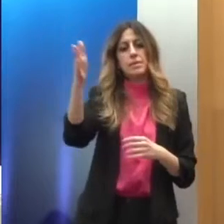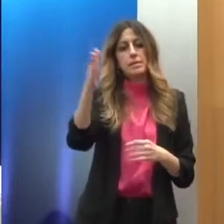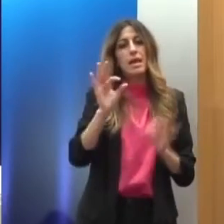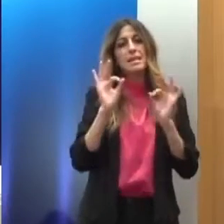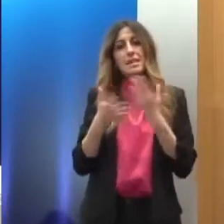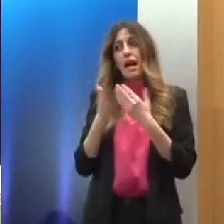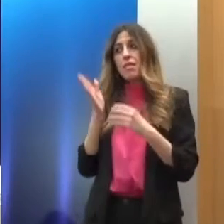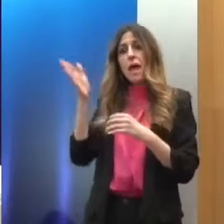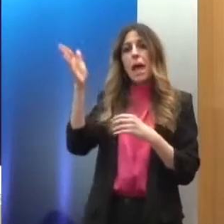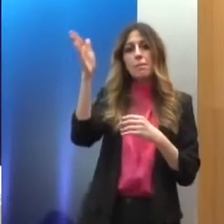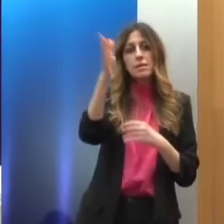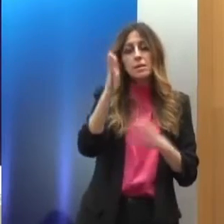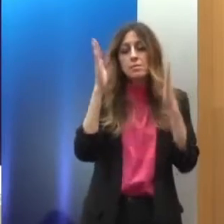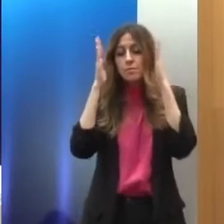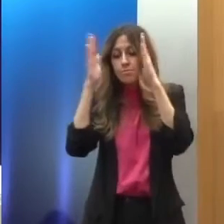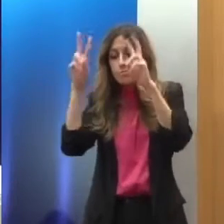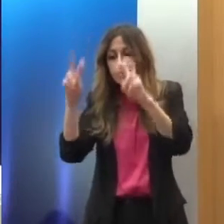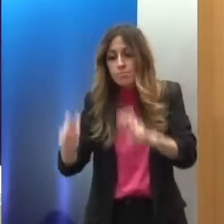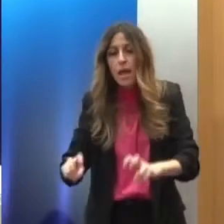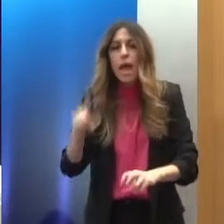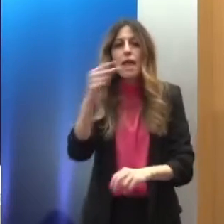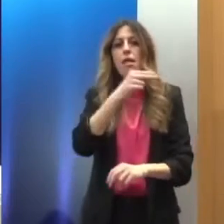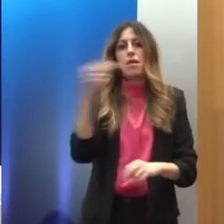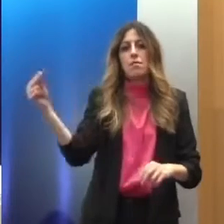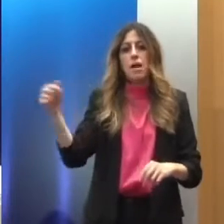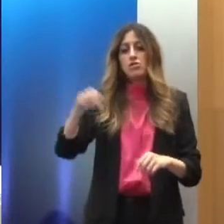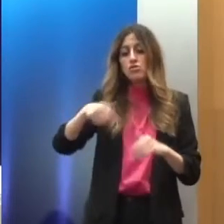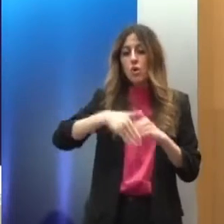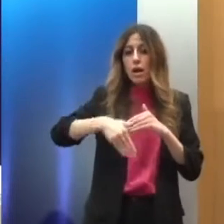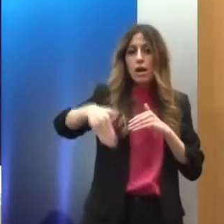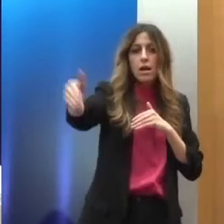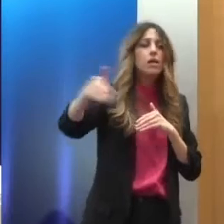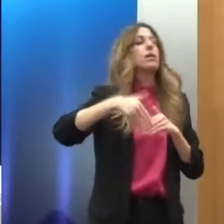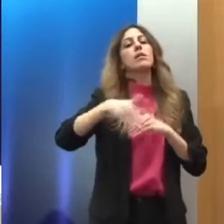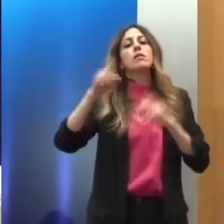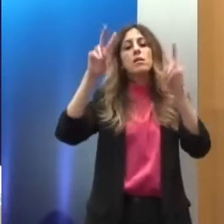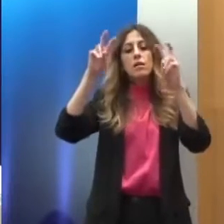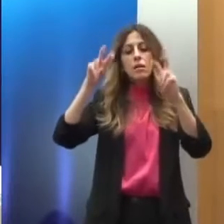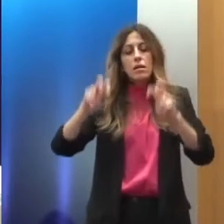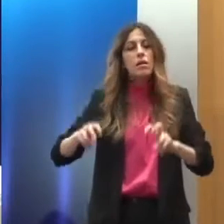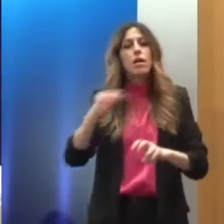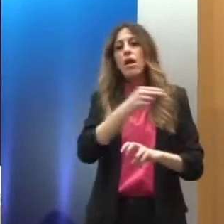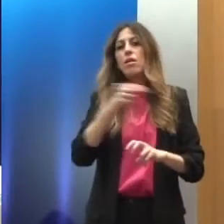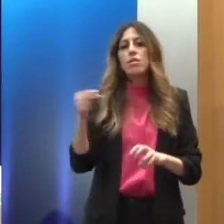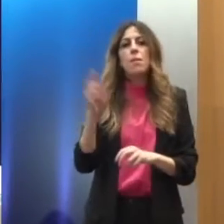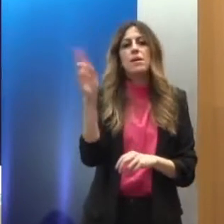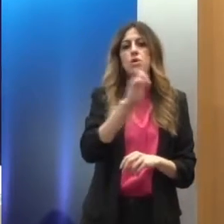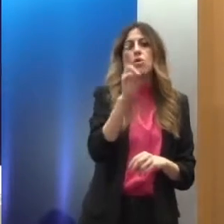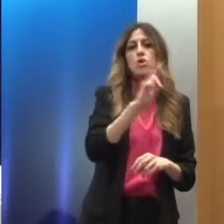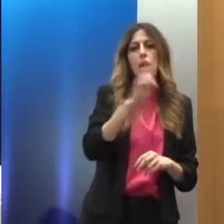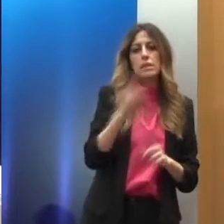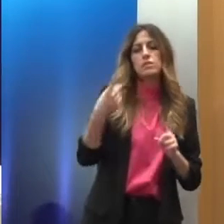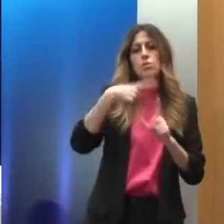άλλα θέματα. Αυτή την περίοδο, θέματα εχμής, εκτός από τον ρατσισμό και τη μυσαλλοδοξία συνολικά σε νομοθετικό επίπεδο και